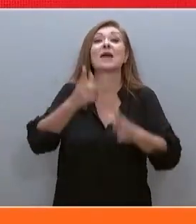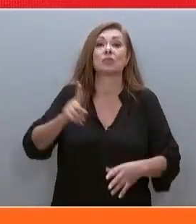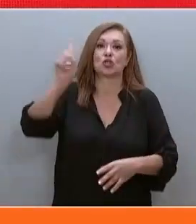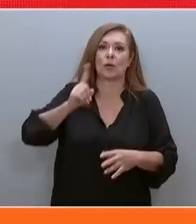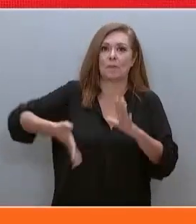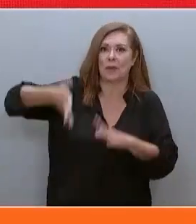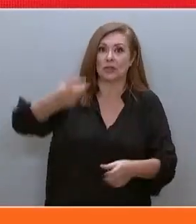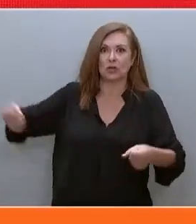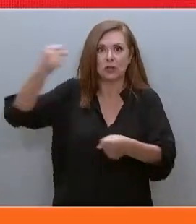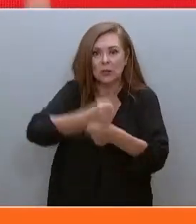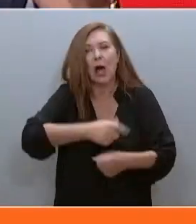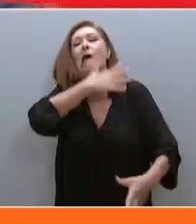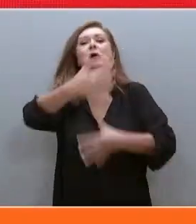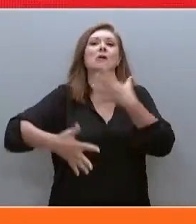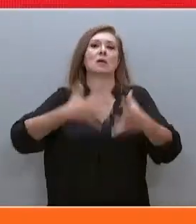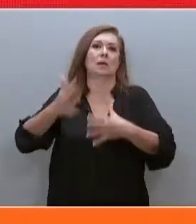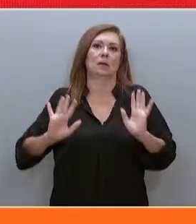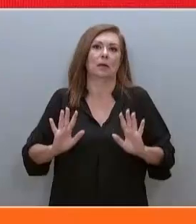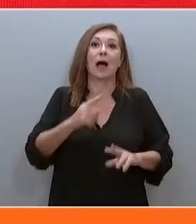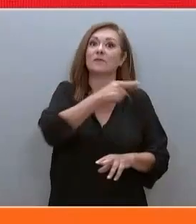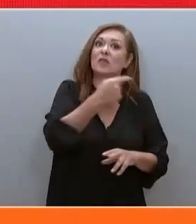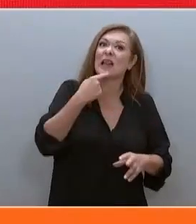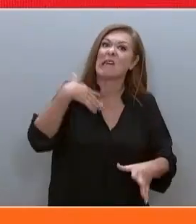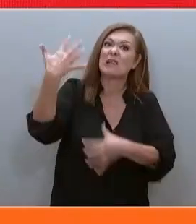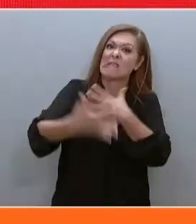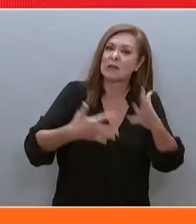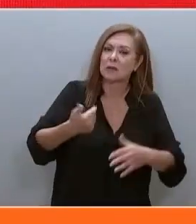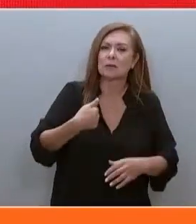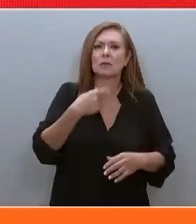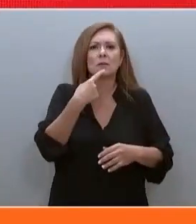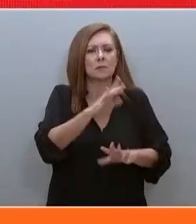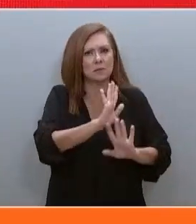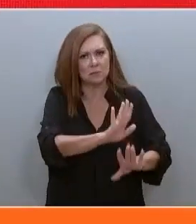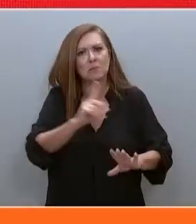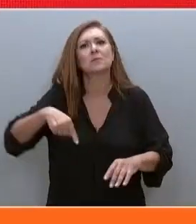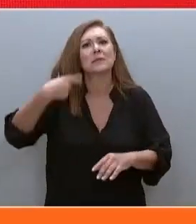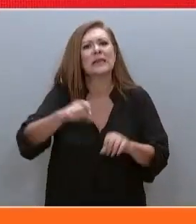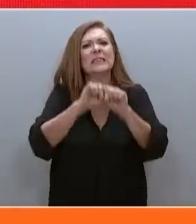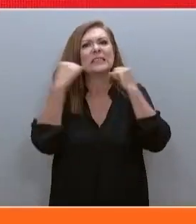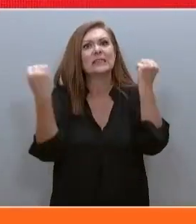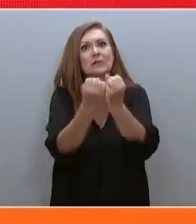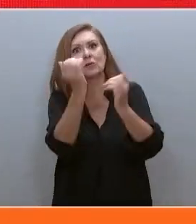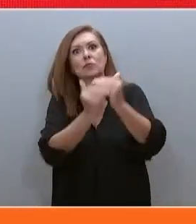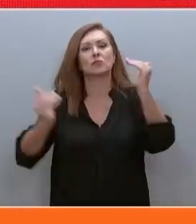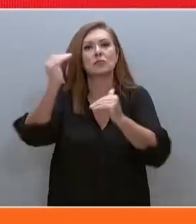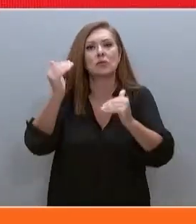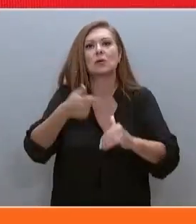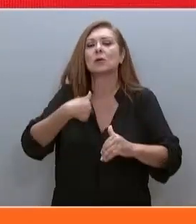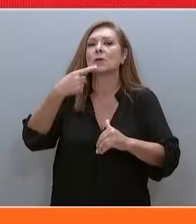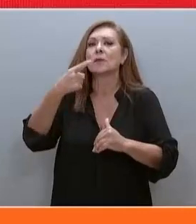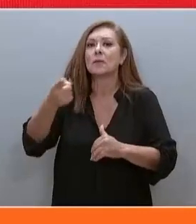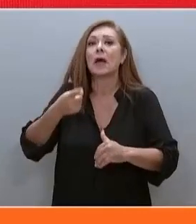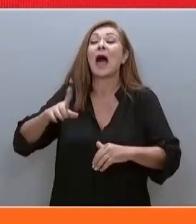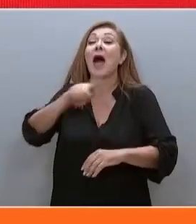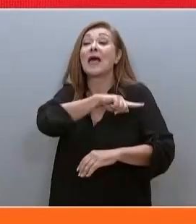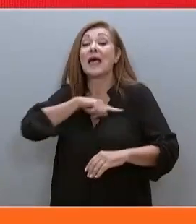Και μιας και το θεωρεί τερατογέννηση, εγώ θα του έλεγα να πάει στην επόμενη σύνοδο κορυφής και να απευθυνθεί στην συντριπτική πλειοψηφία των